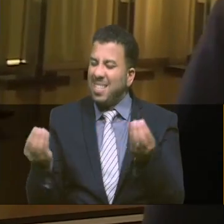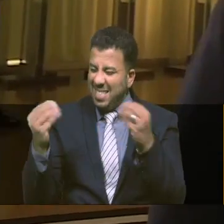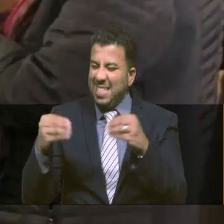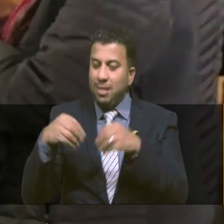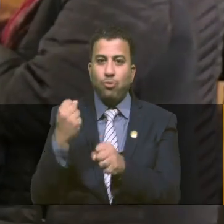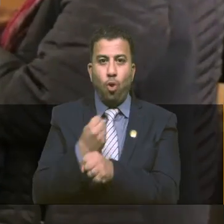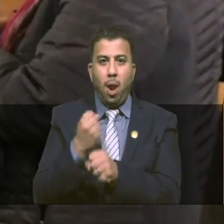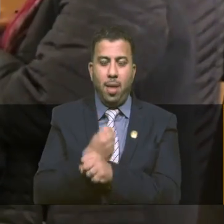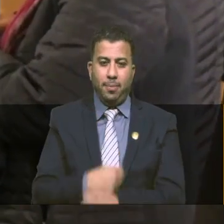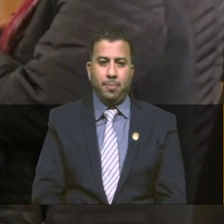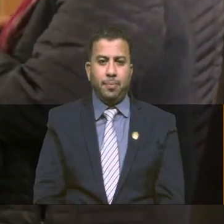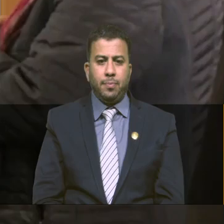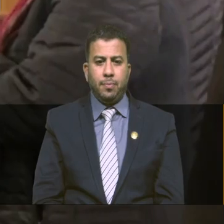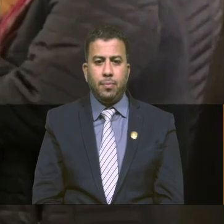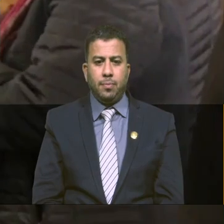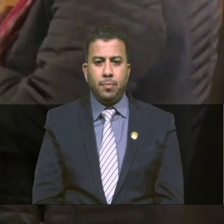شغلي.